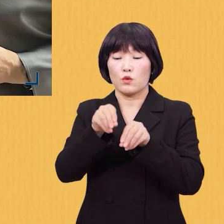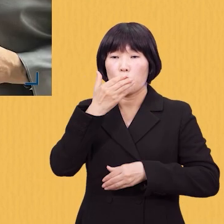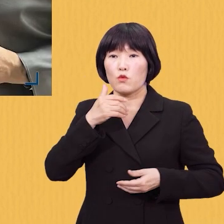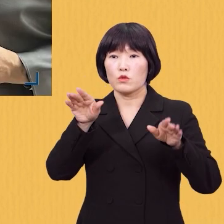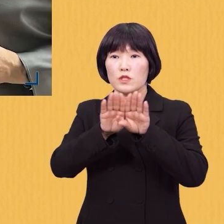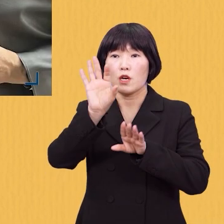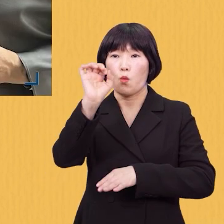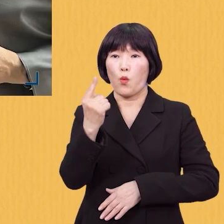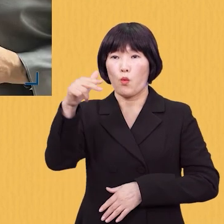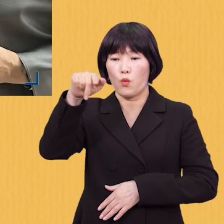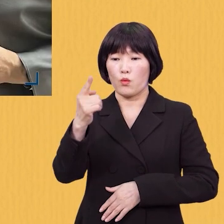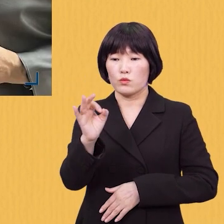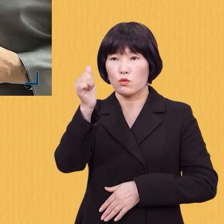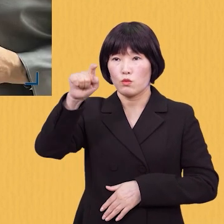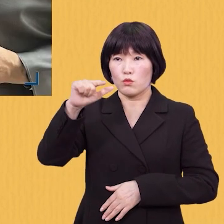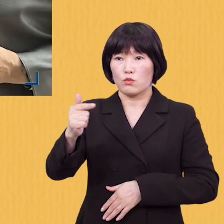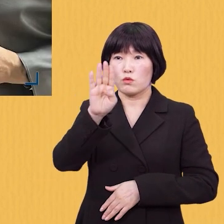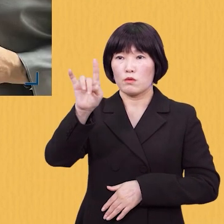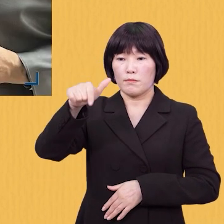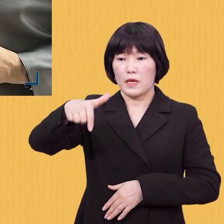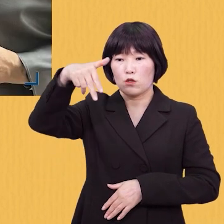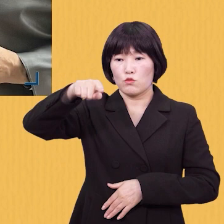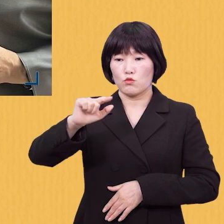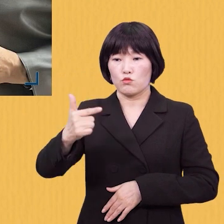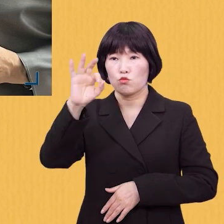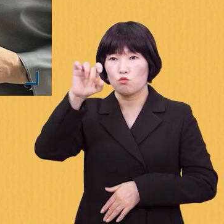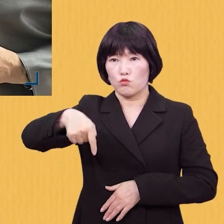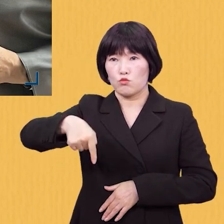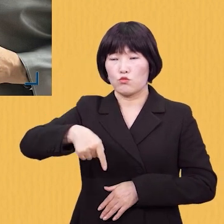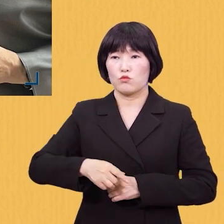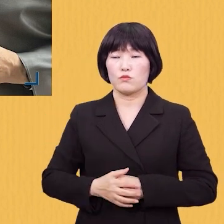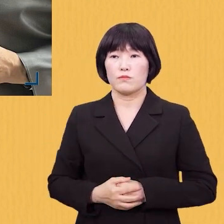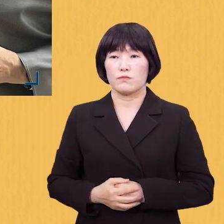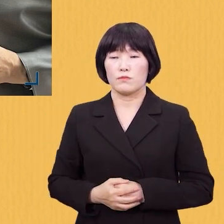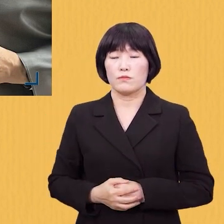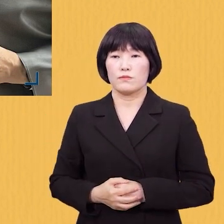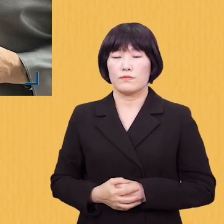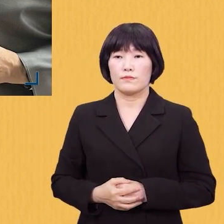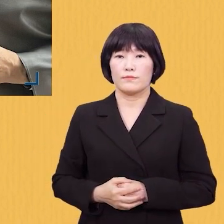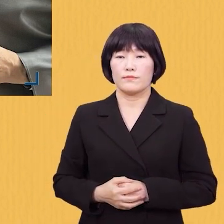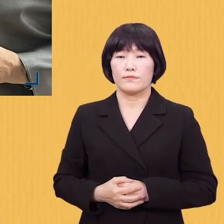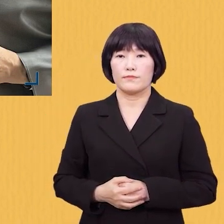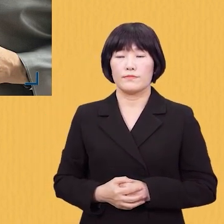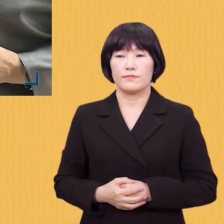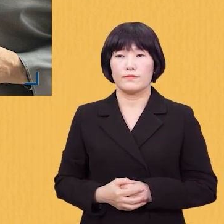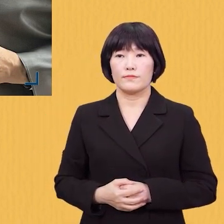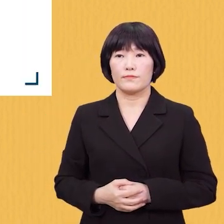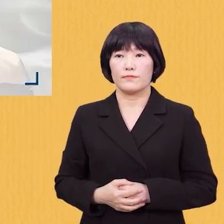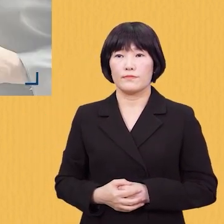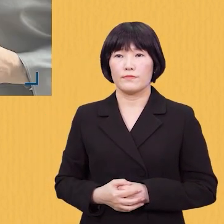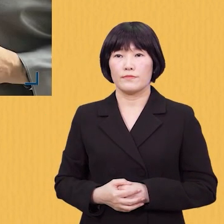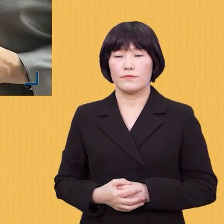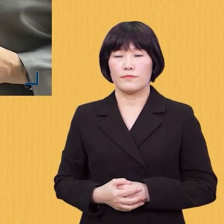구리시 장애인 종합복지관 오종훈님, 구리시 장애인 종합복지관 백준우님,